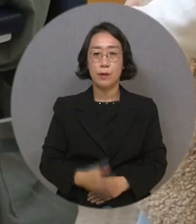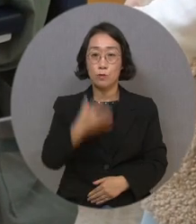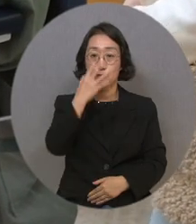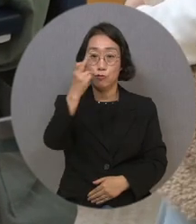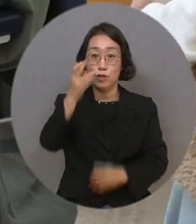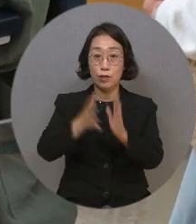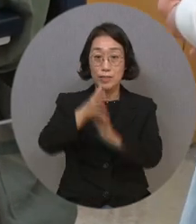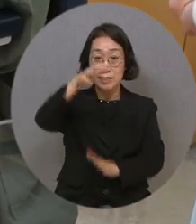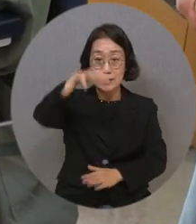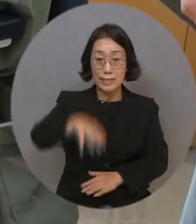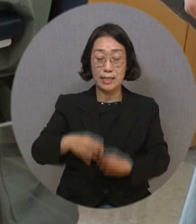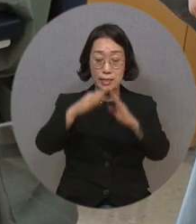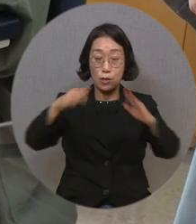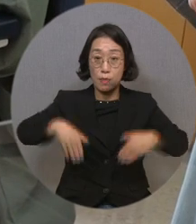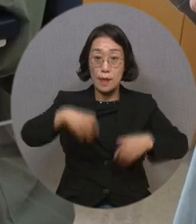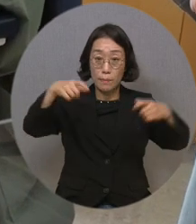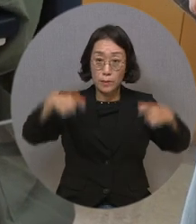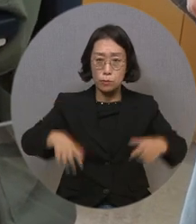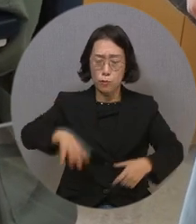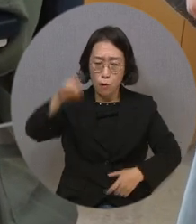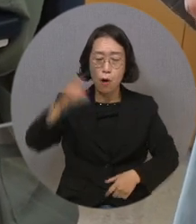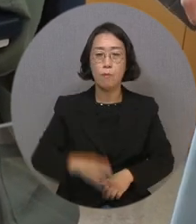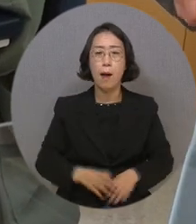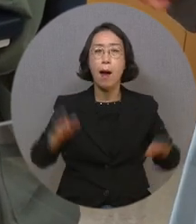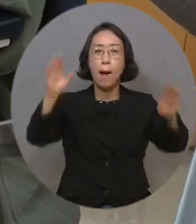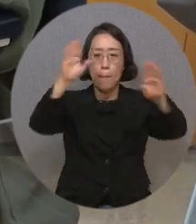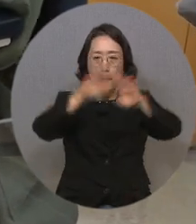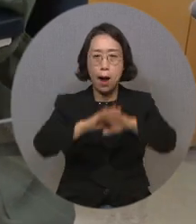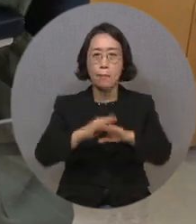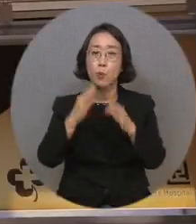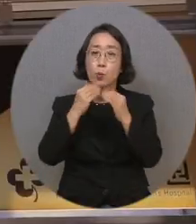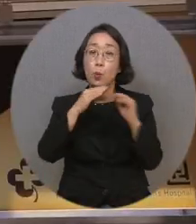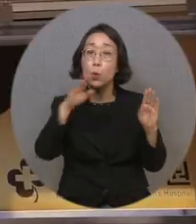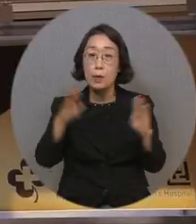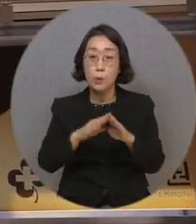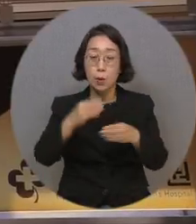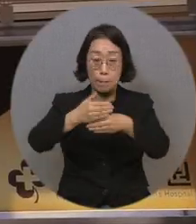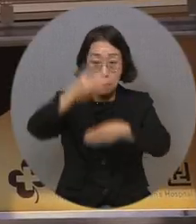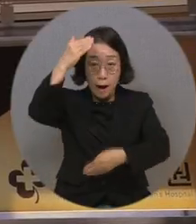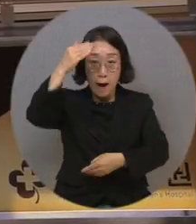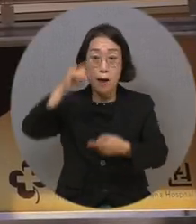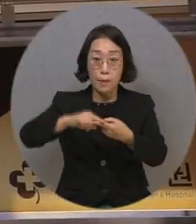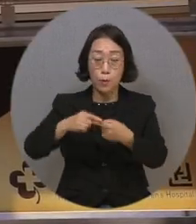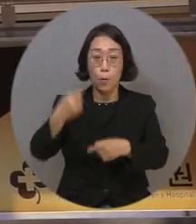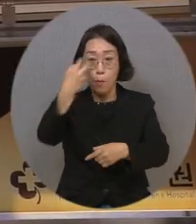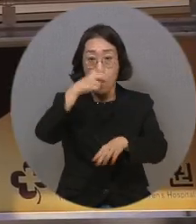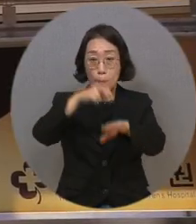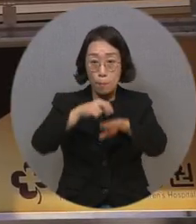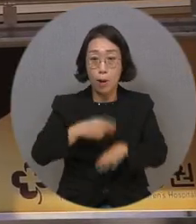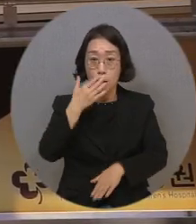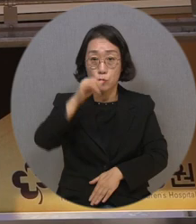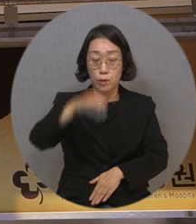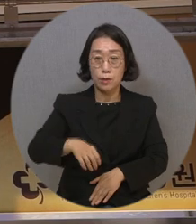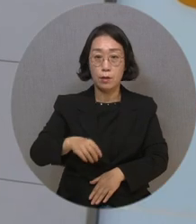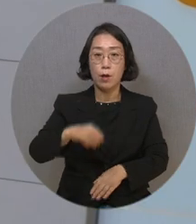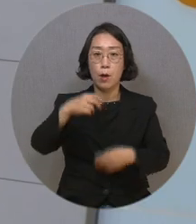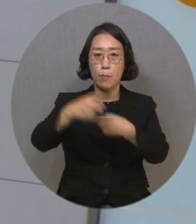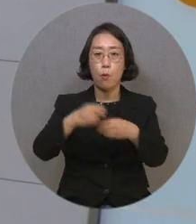순천시에 전남 최초로 야간과 공휴일 소아청소년과 진료를 하는 달빛어린이병원이 문을 열게